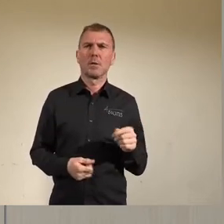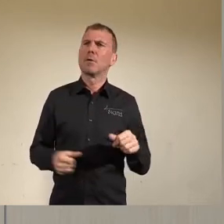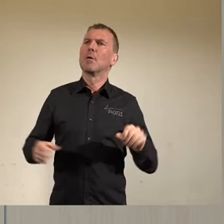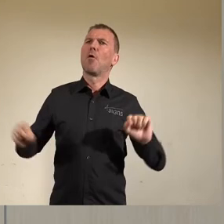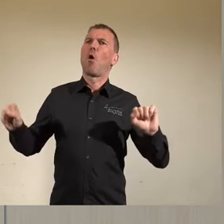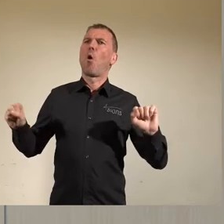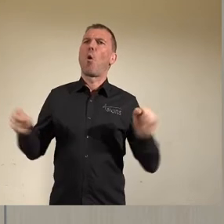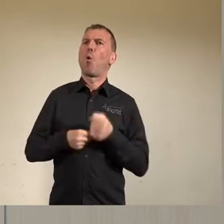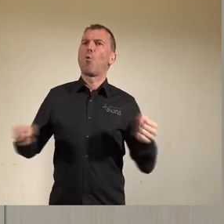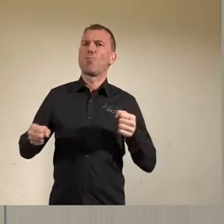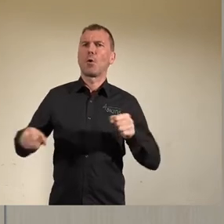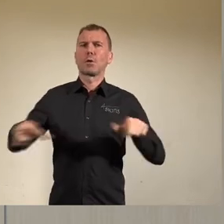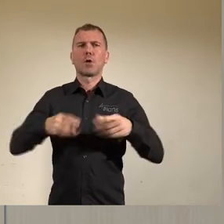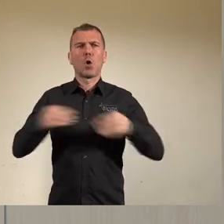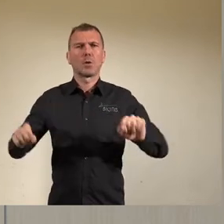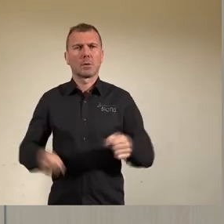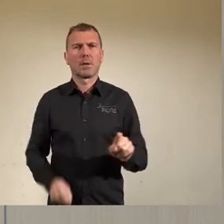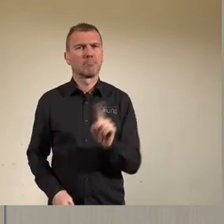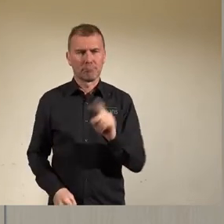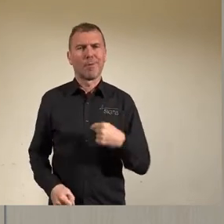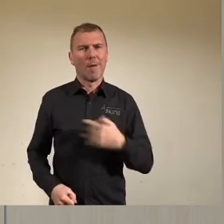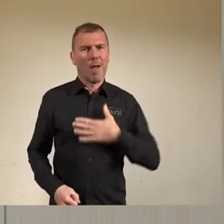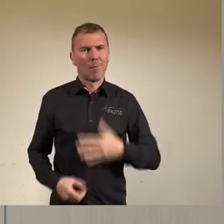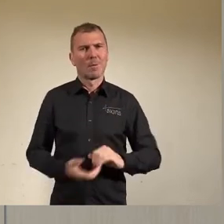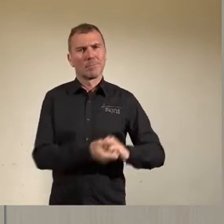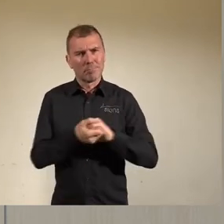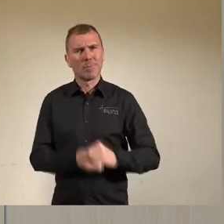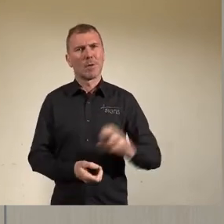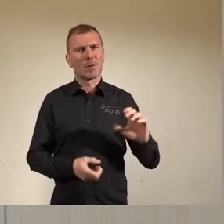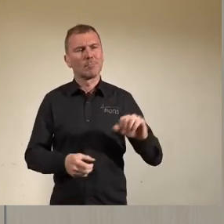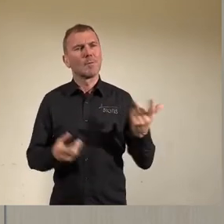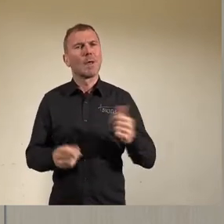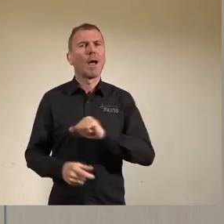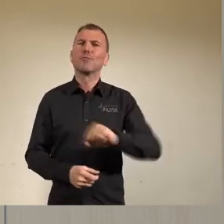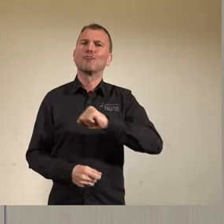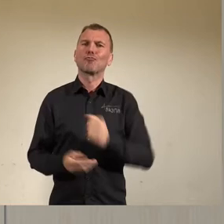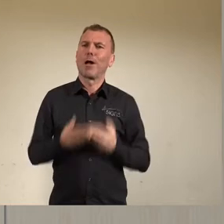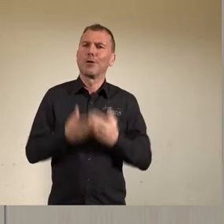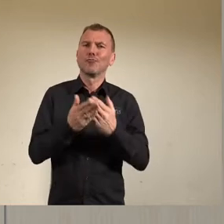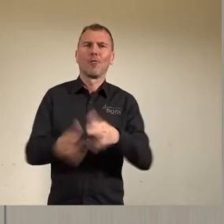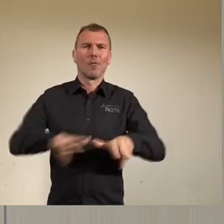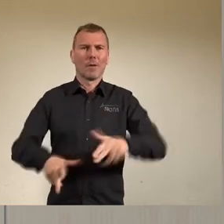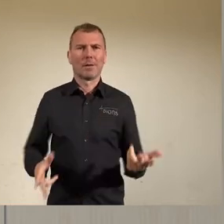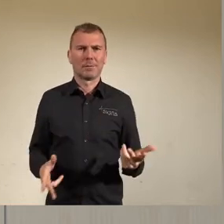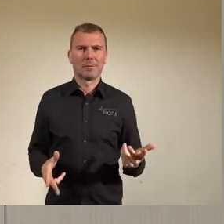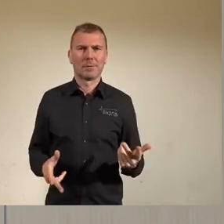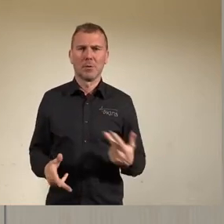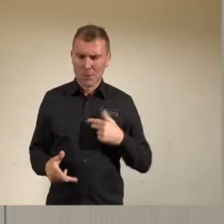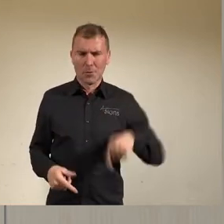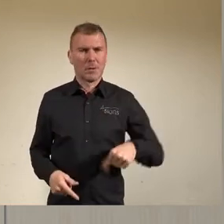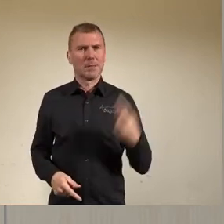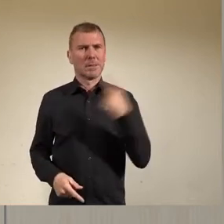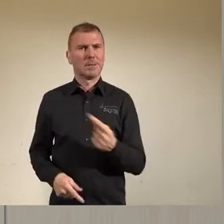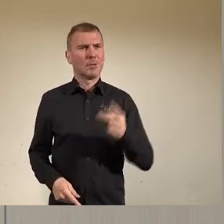unmanövrierfähiges Schlachtschiff herausgestellt, sondern hat ganz wie ein Schnellschiff gehandelt. Und ich bin sehr froh darüber, dass wir heute noch in diesem